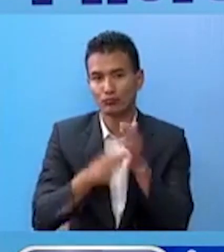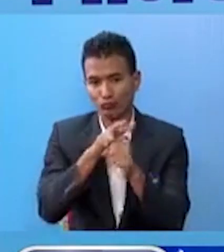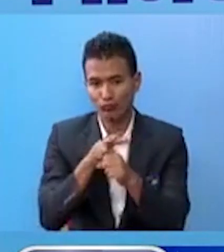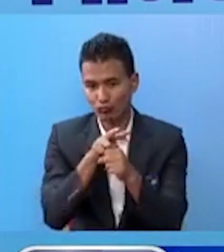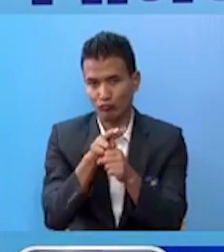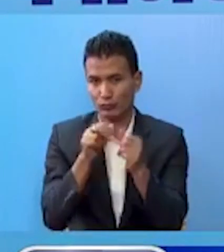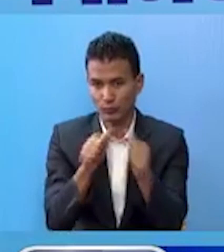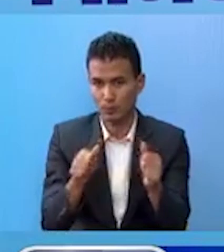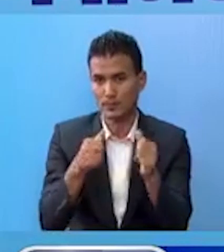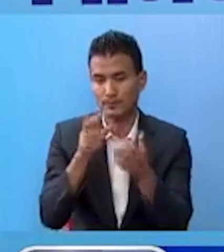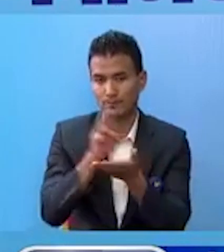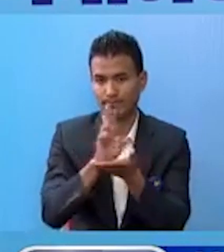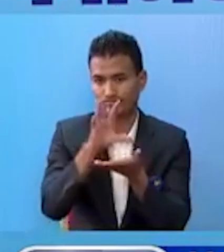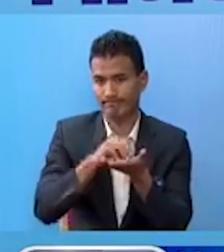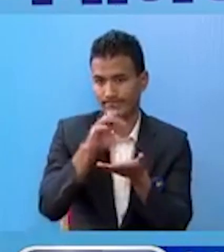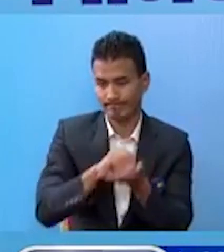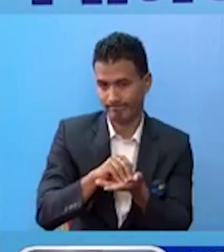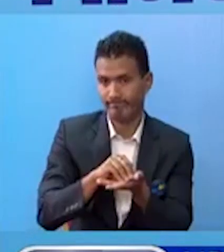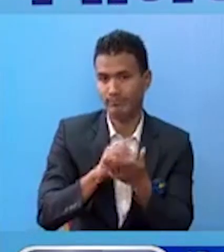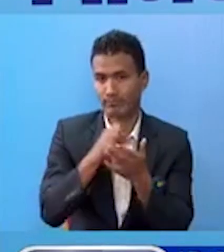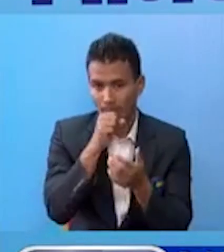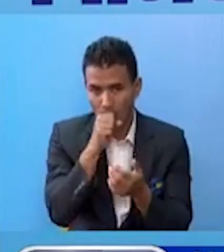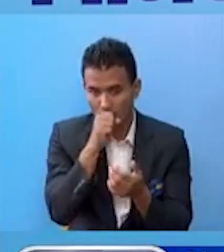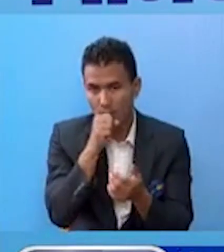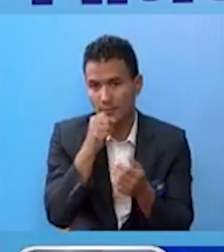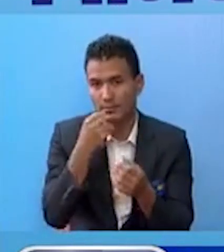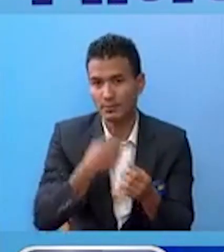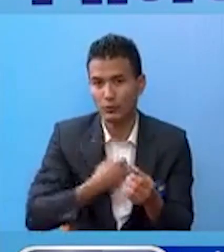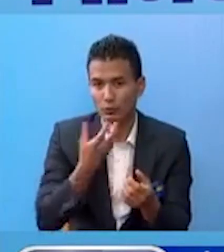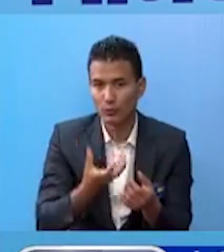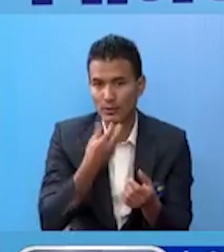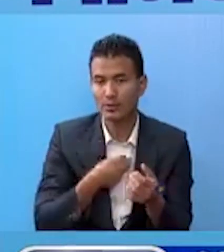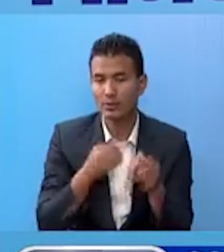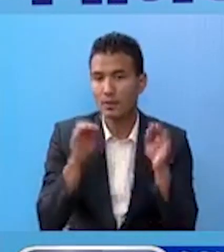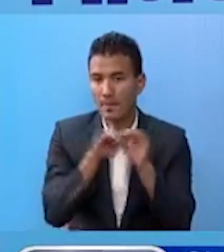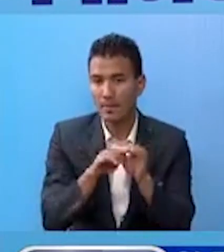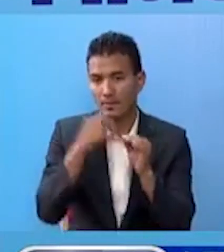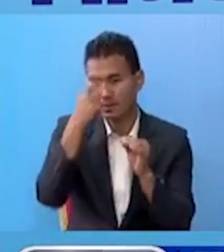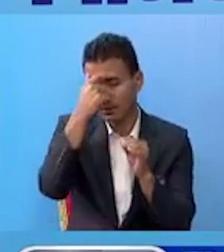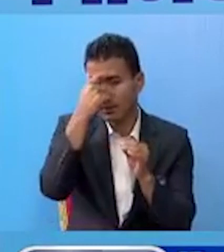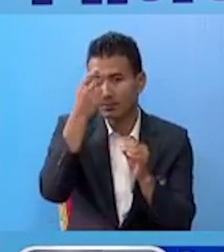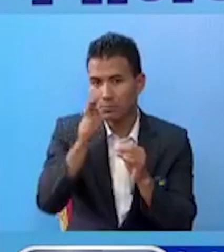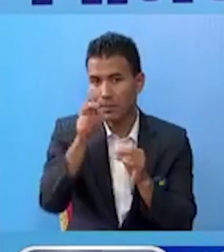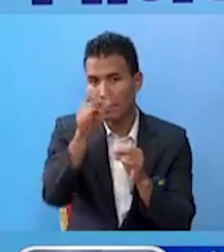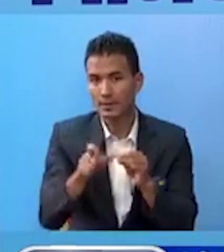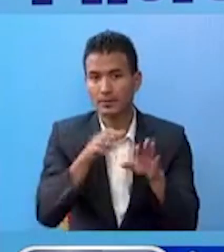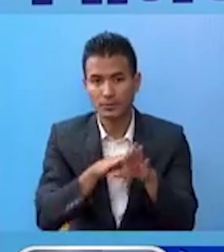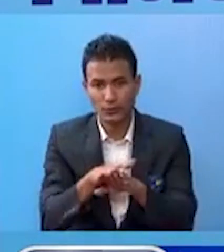सुपरिवेक्षकले अभिलेख राख्ने, खोकी तथा श्वास प्रश्वास सम्बन्धी समस्या भएका